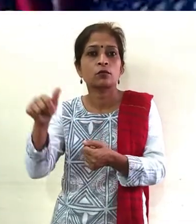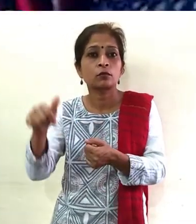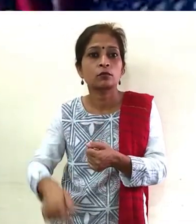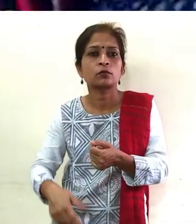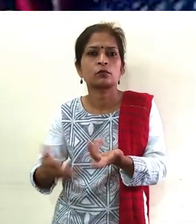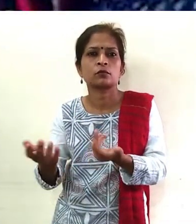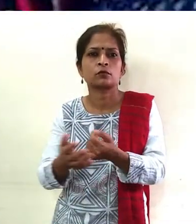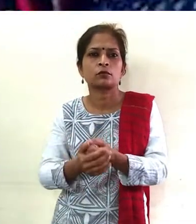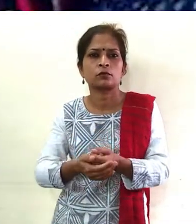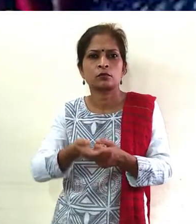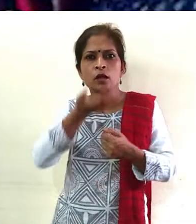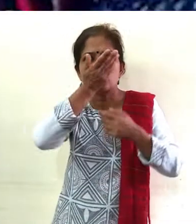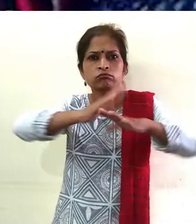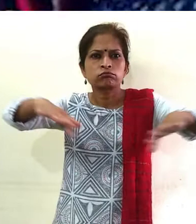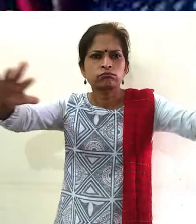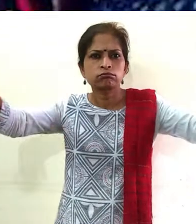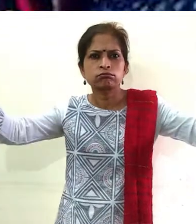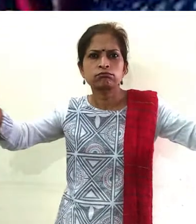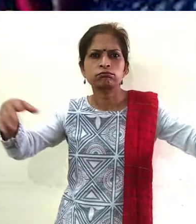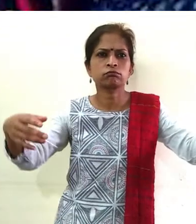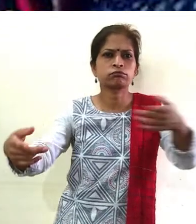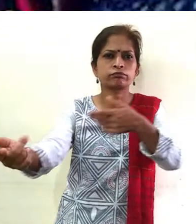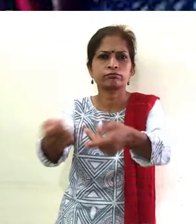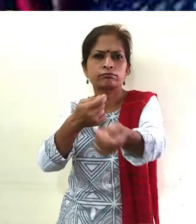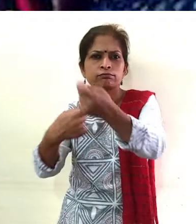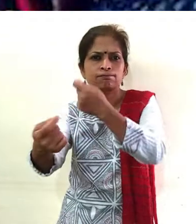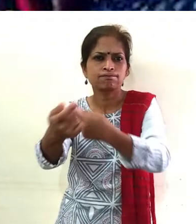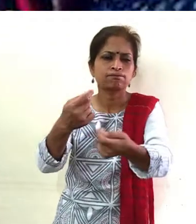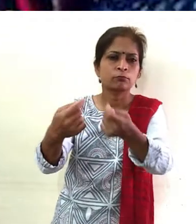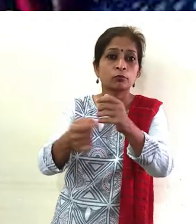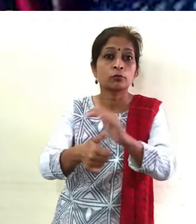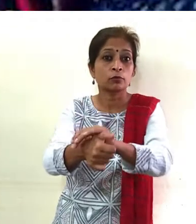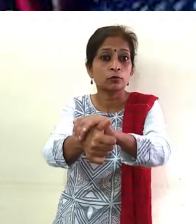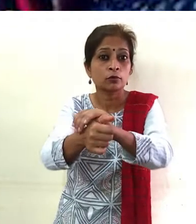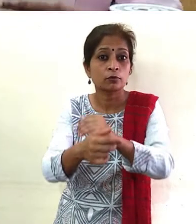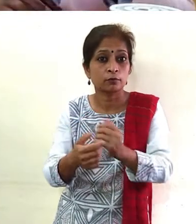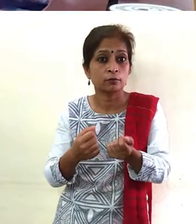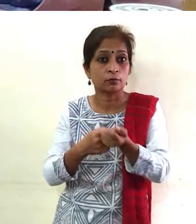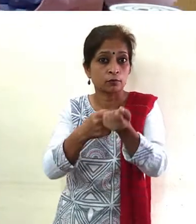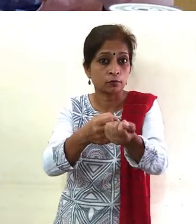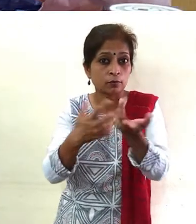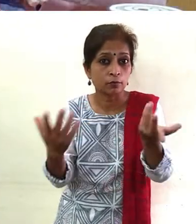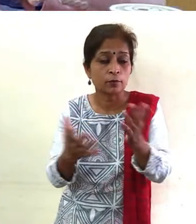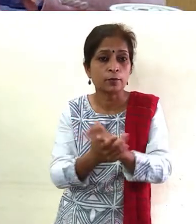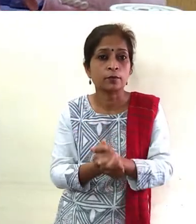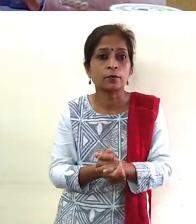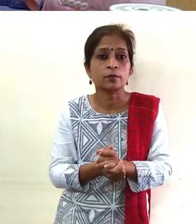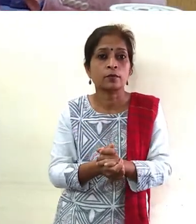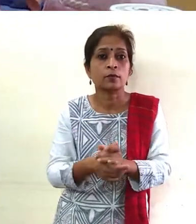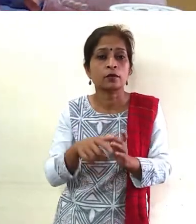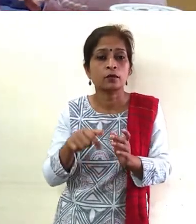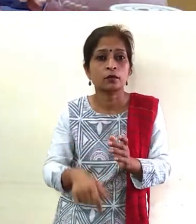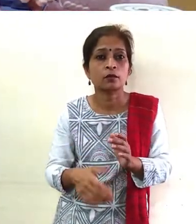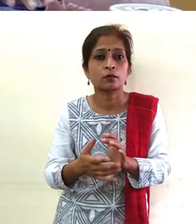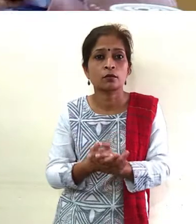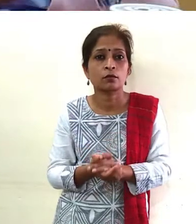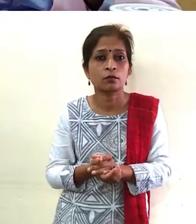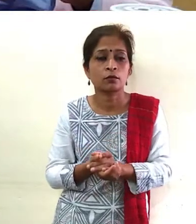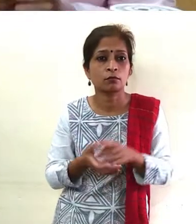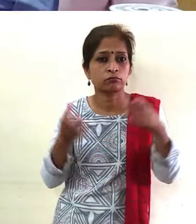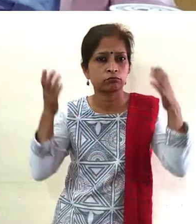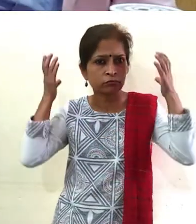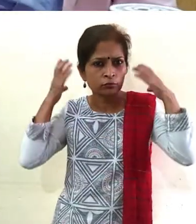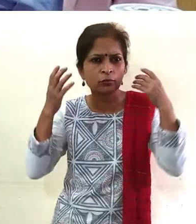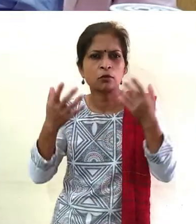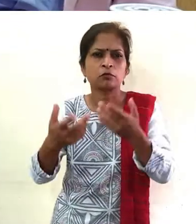हुआ। तो समुद्र के मंथन में कच्छप ने बड़ा योगदान दिया, सुमेरु को अपने पीठ के ऊपर